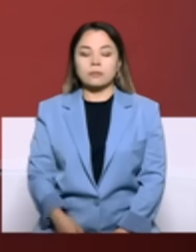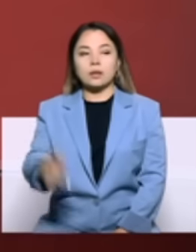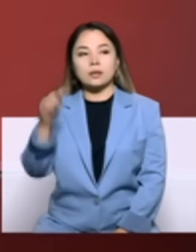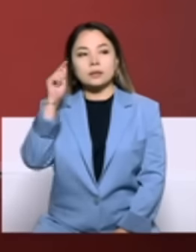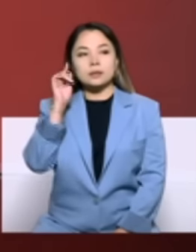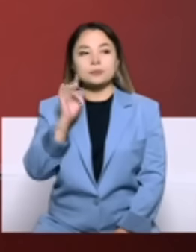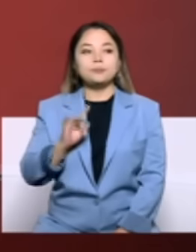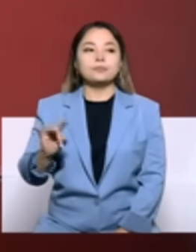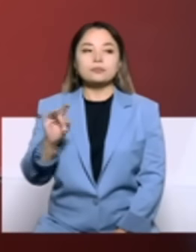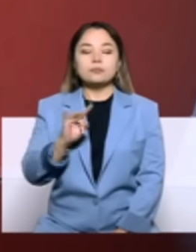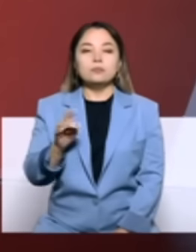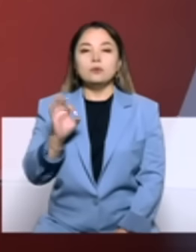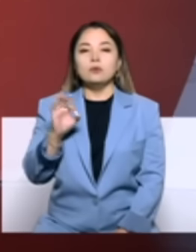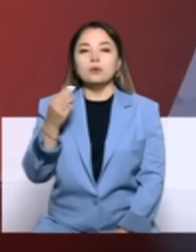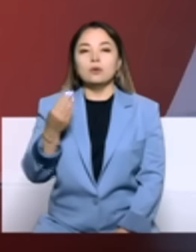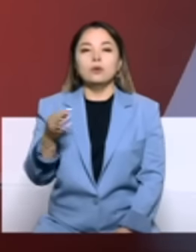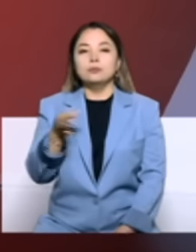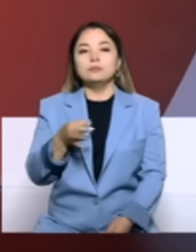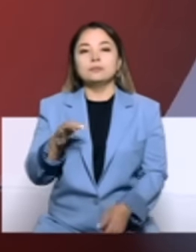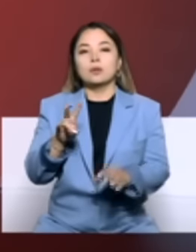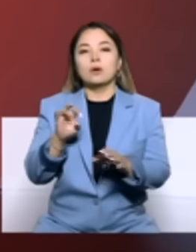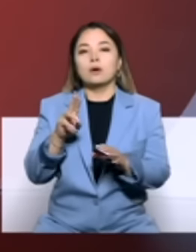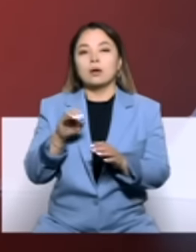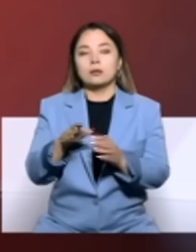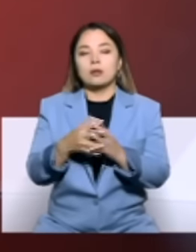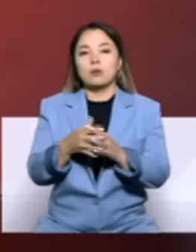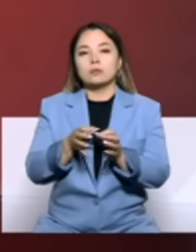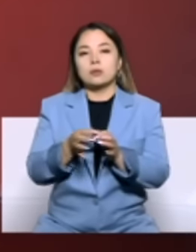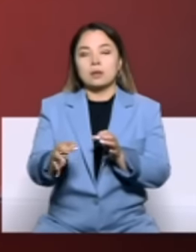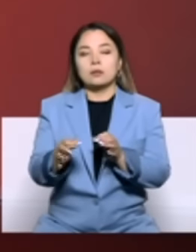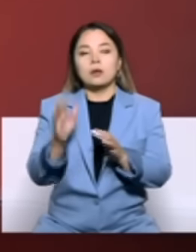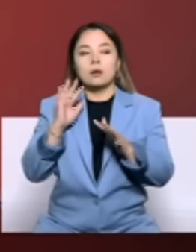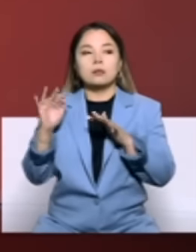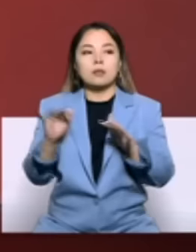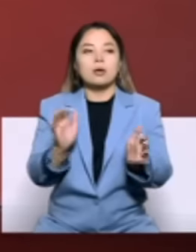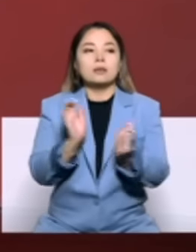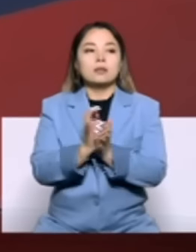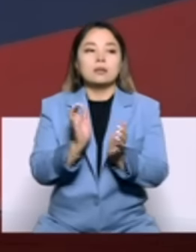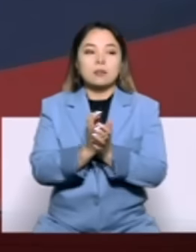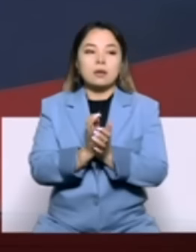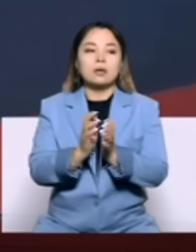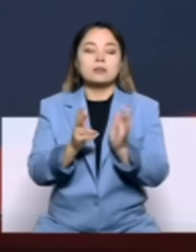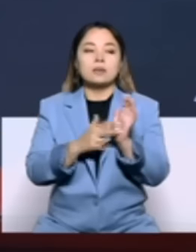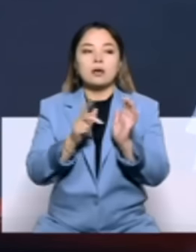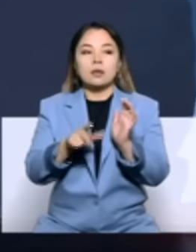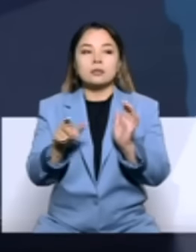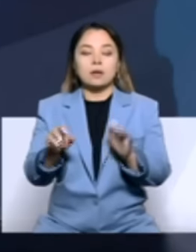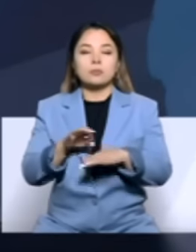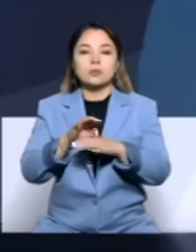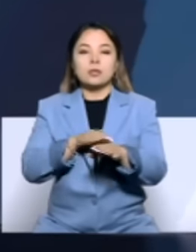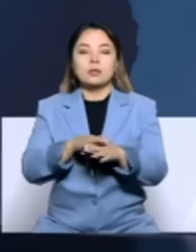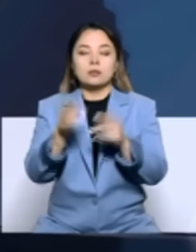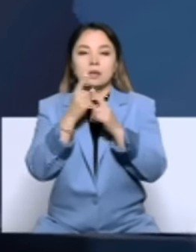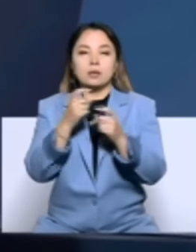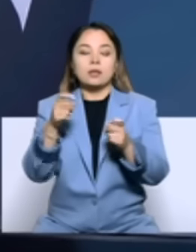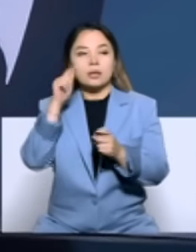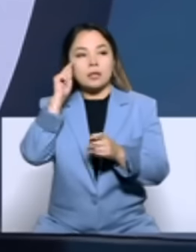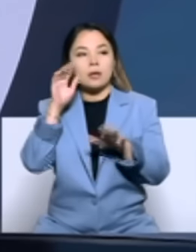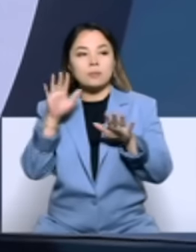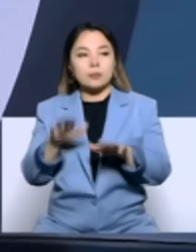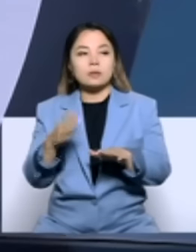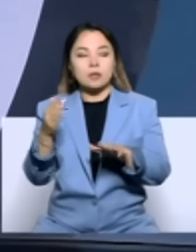Қырғыз Республикасының Ош облысы Ноқат ауданында селден қаза тапқандар 8 адамға жетті деп хабарлады